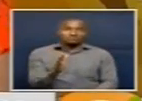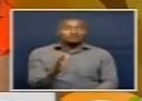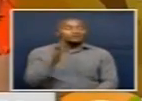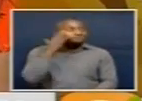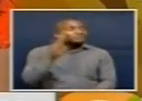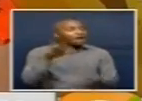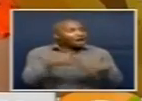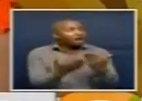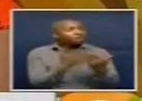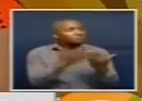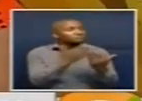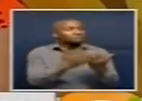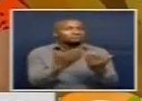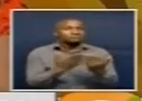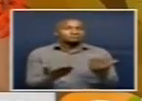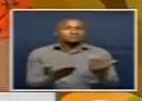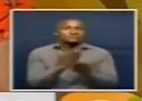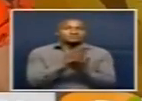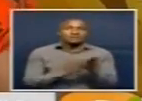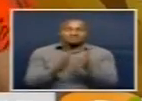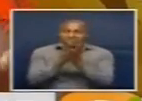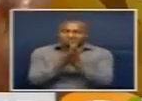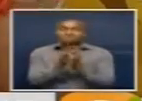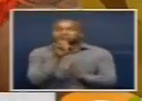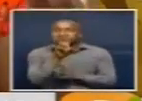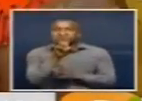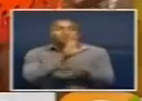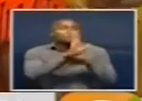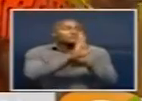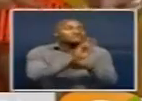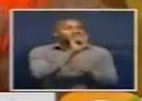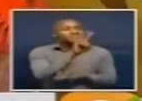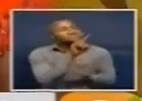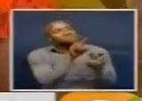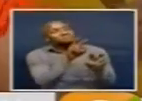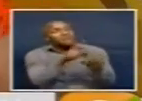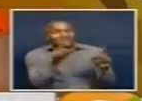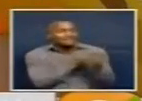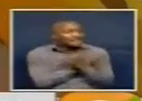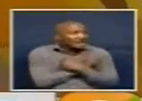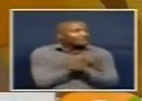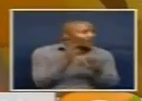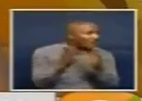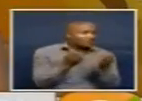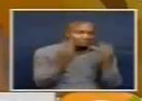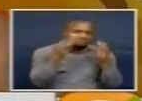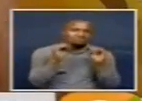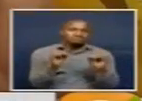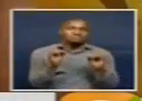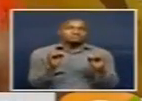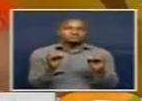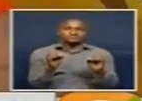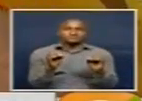Sasa mwasoma kwenye vitabu na kuangalia kwenye masinema, lakini hamjui yale mapenzi yanayotakana ya mume na mke